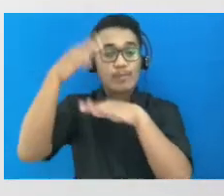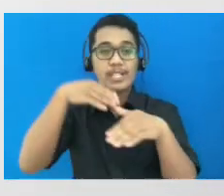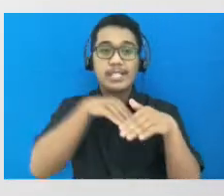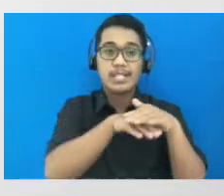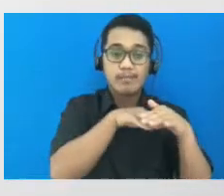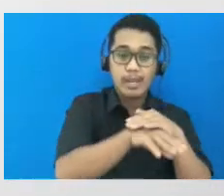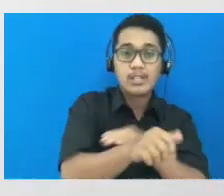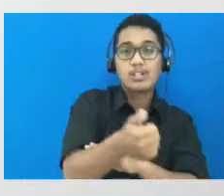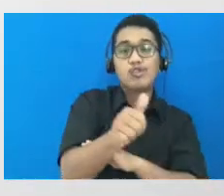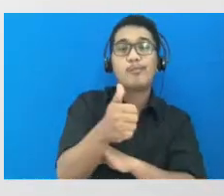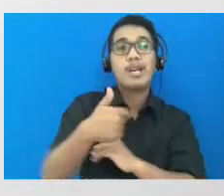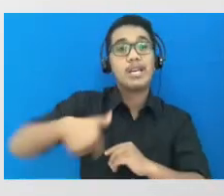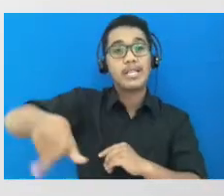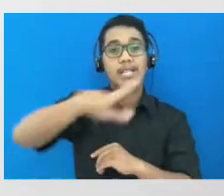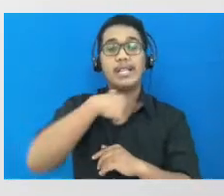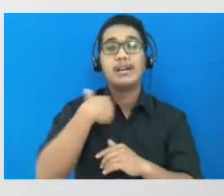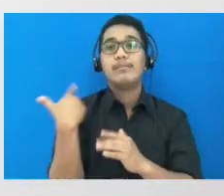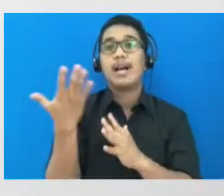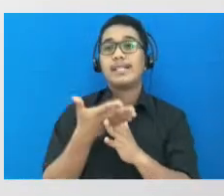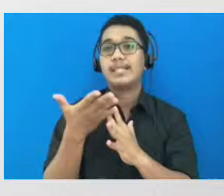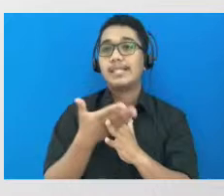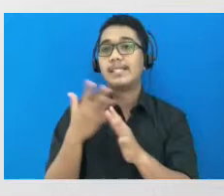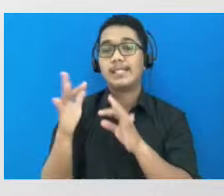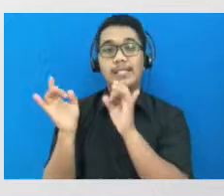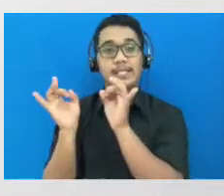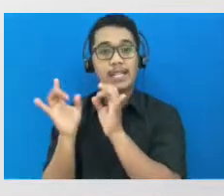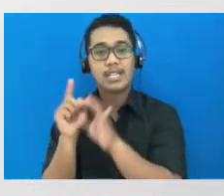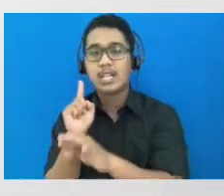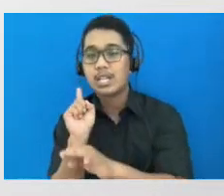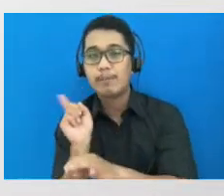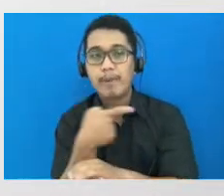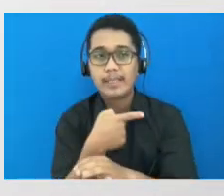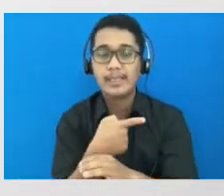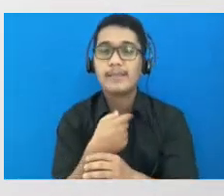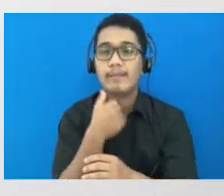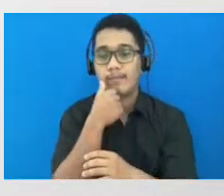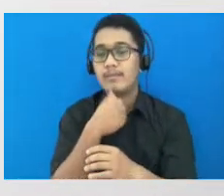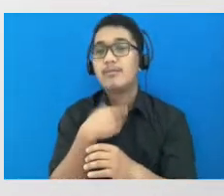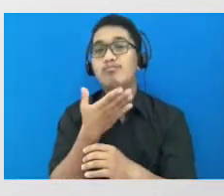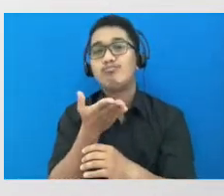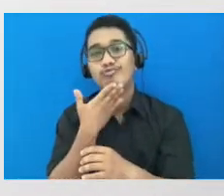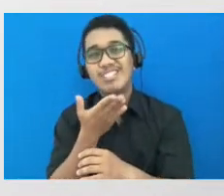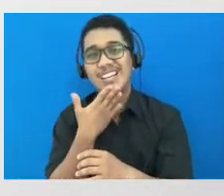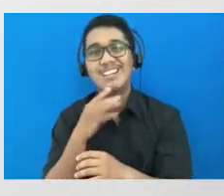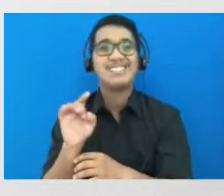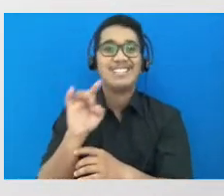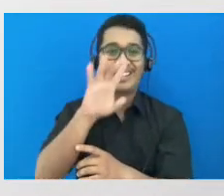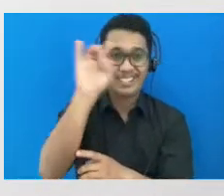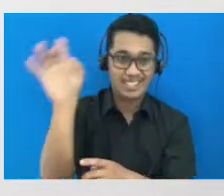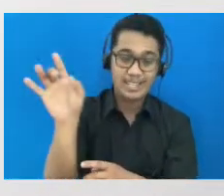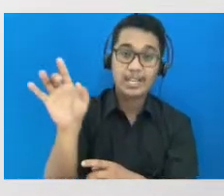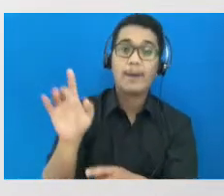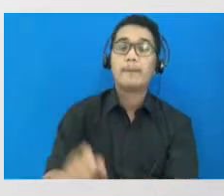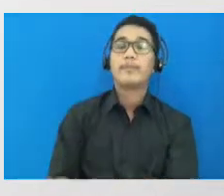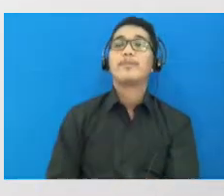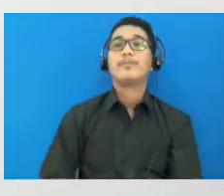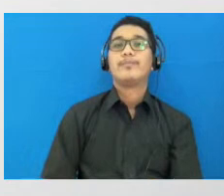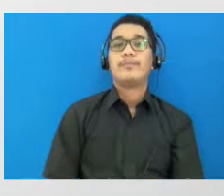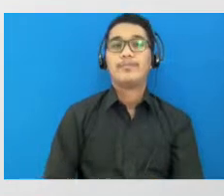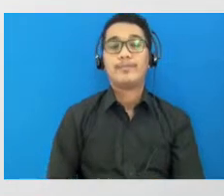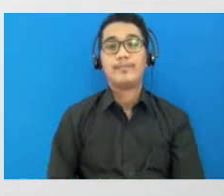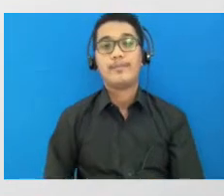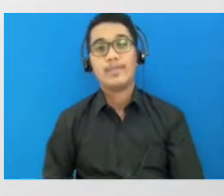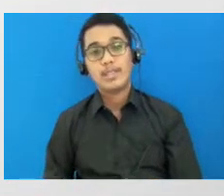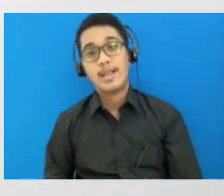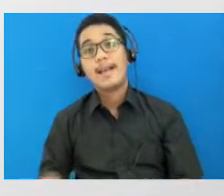agar kita bisa mengakses internet lebih cepat, lebih mudah, dan lain-lain. Nah, salah